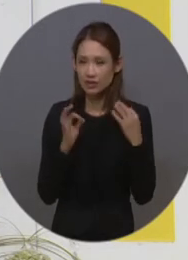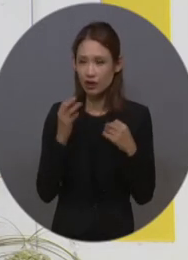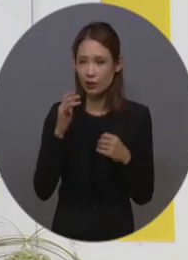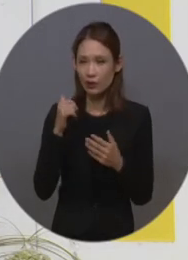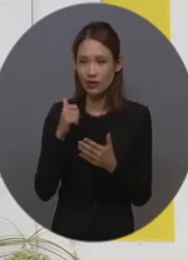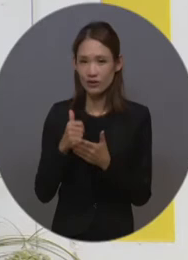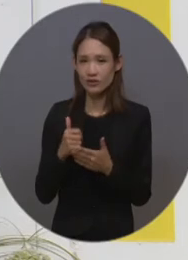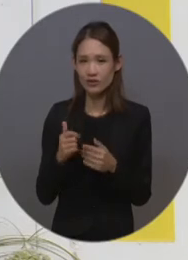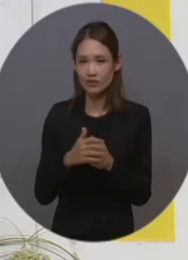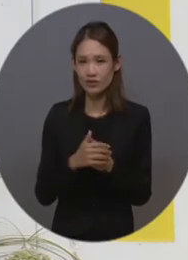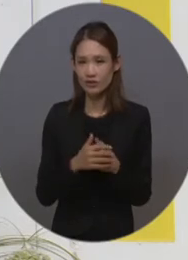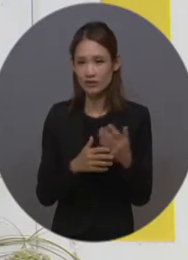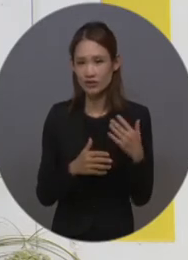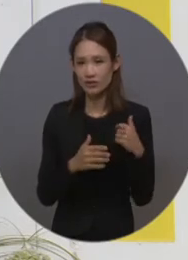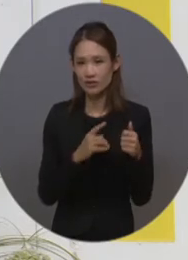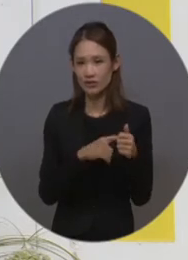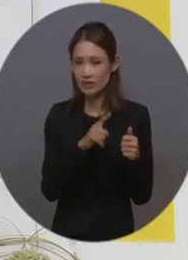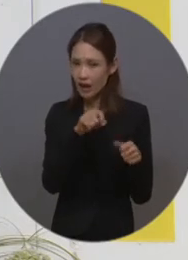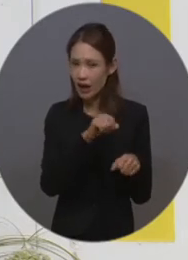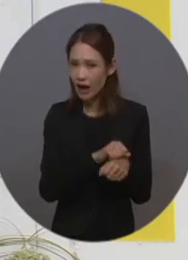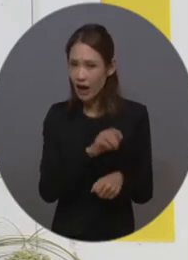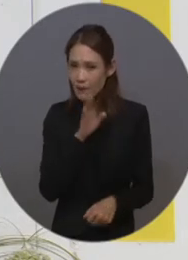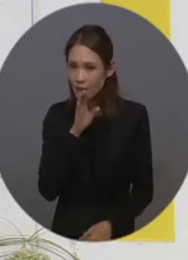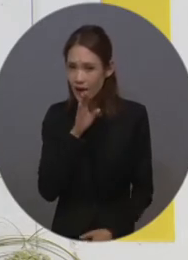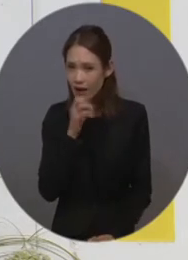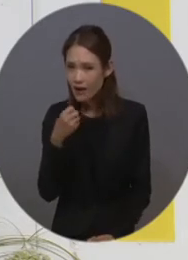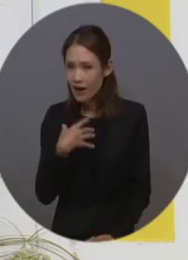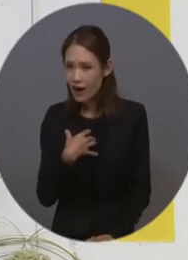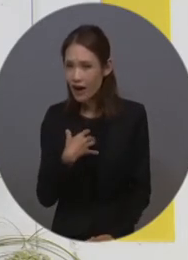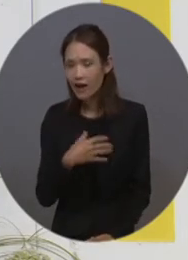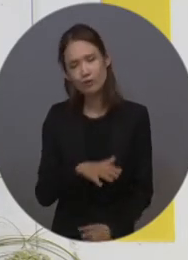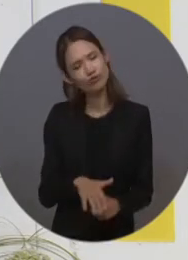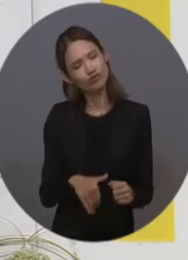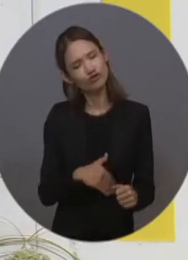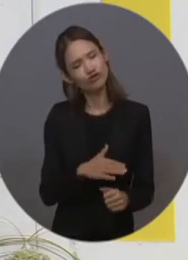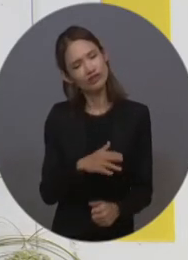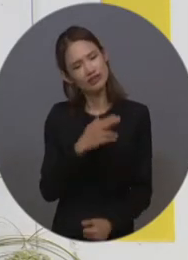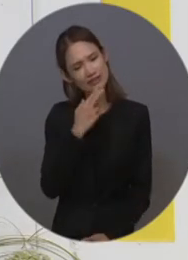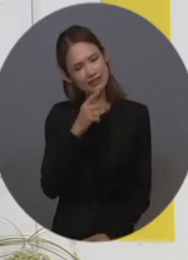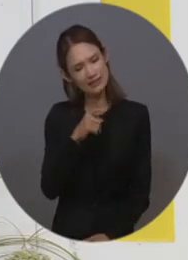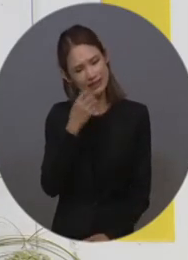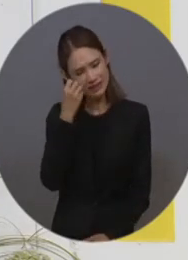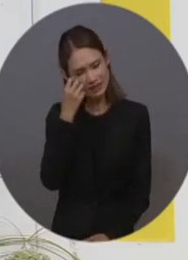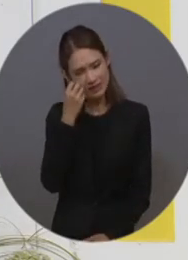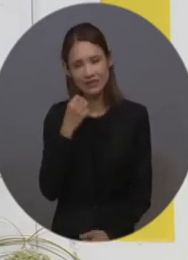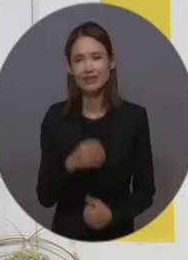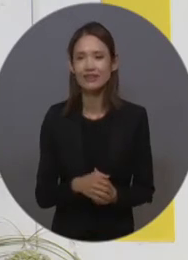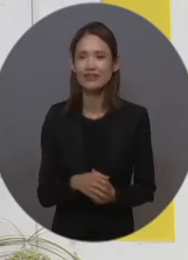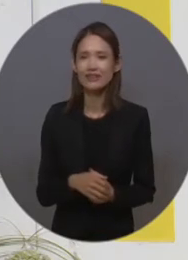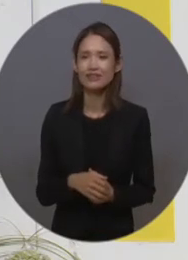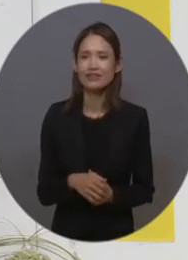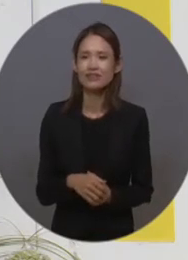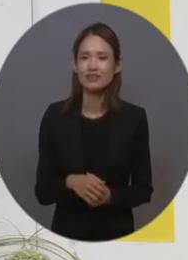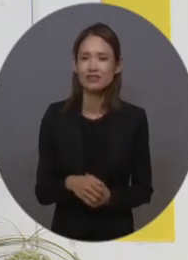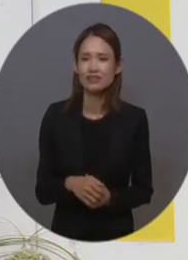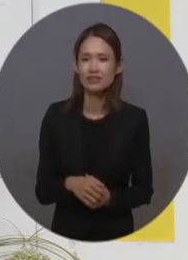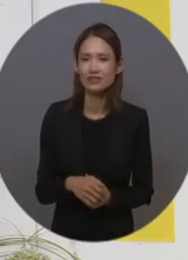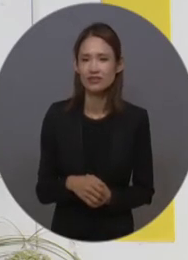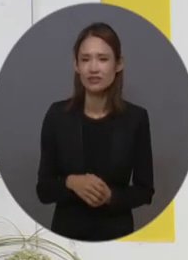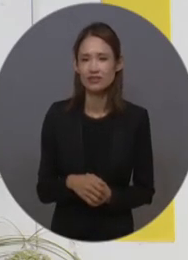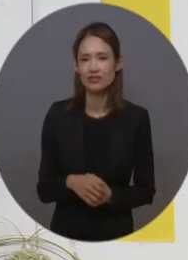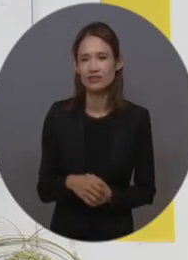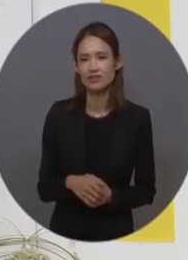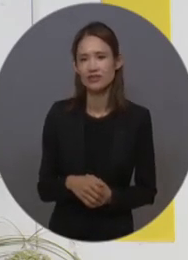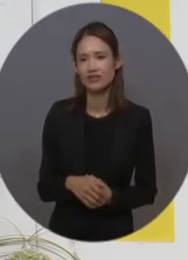대통령께서 저한테 박진 비서관 지금 잘하고 있나? 딱 이러는 거예요. 이게 분위기가 이상하니까. 네. 그래서 제가 in other